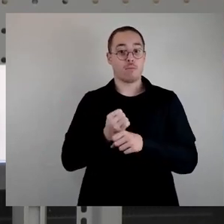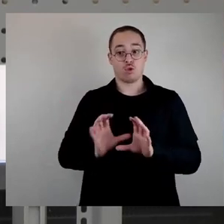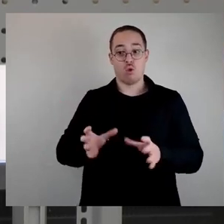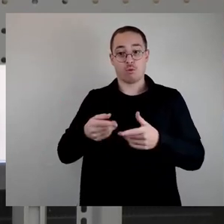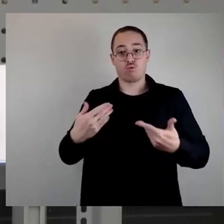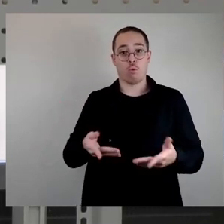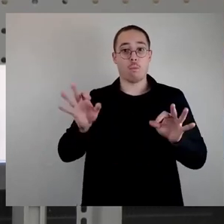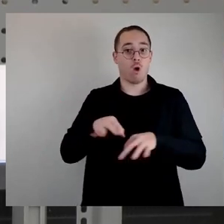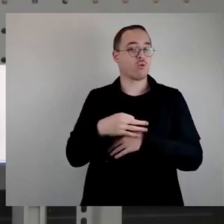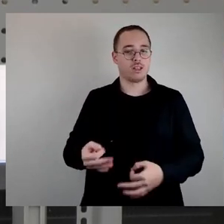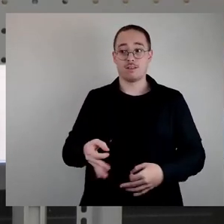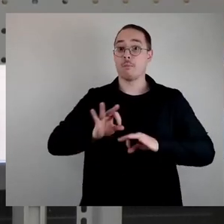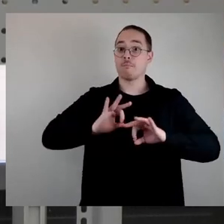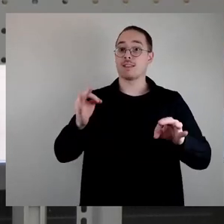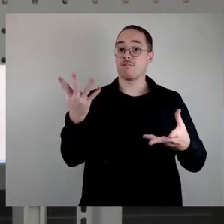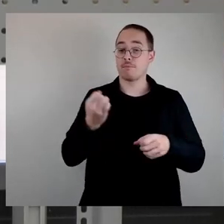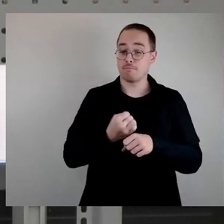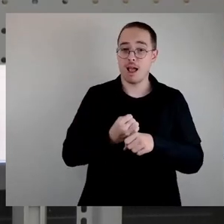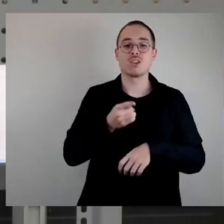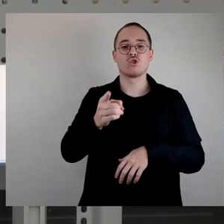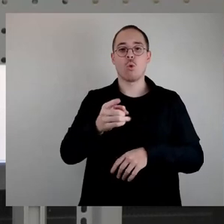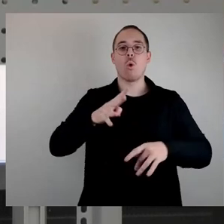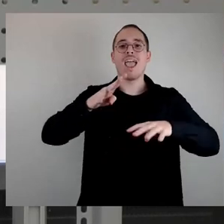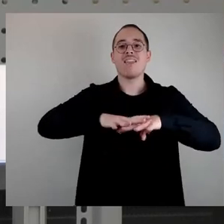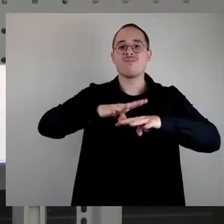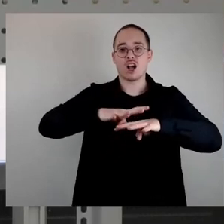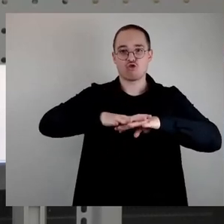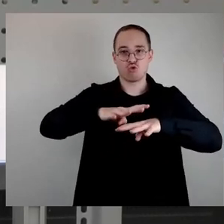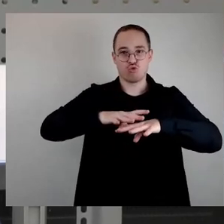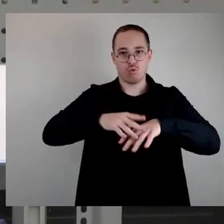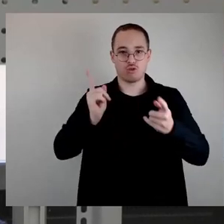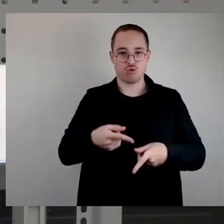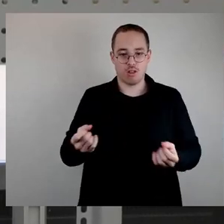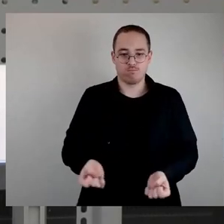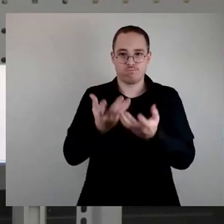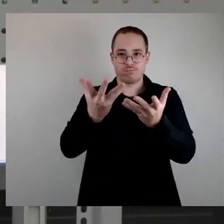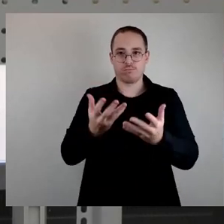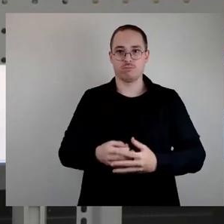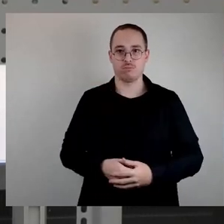notwendigen Infrastruktur. Solange der Stadtrat und die haushaltstragenden Fraktionen für die